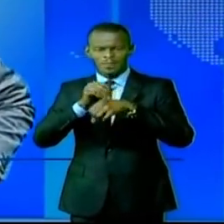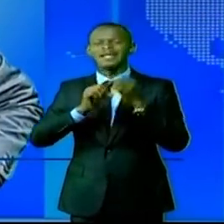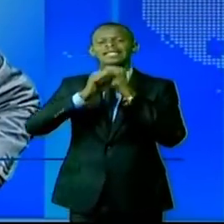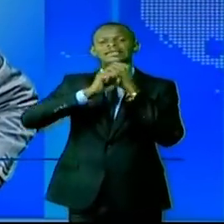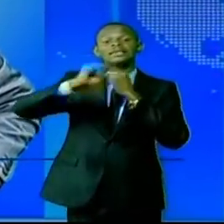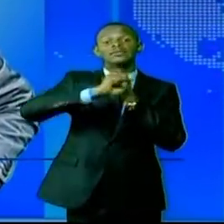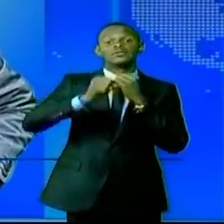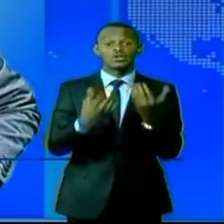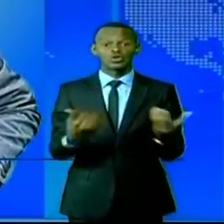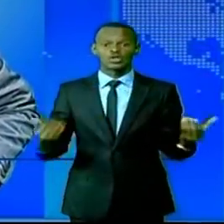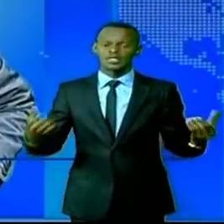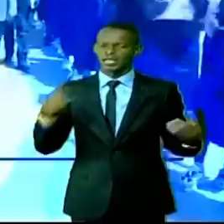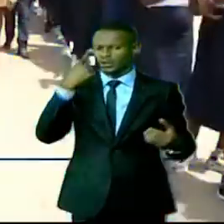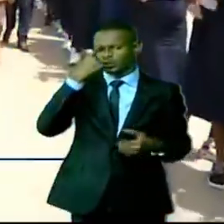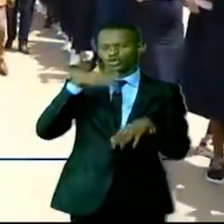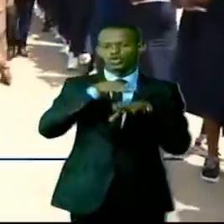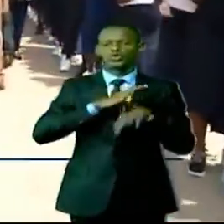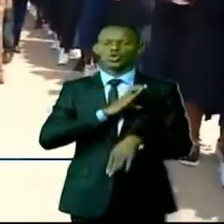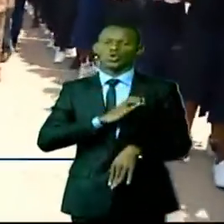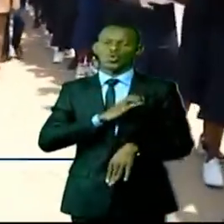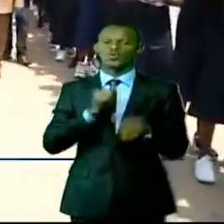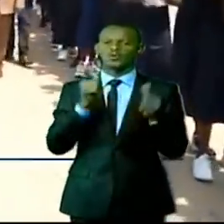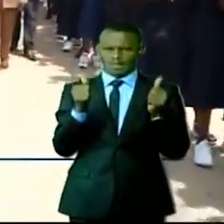Jean-Pierre Ndolo-Demazou.